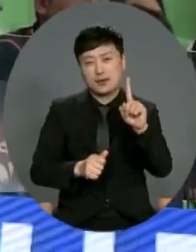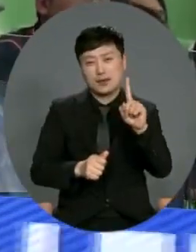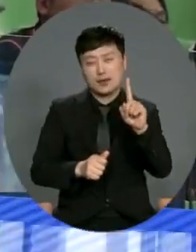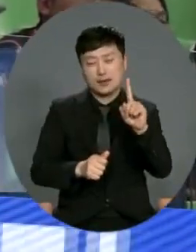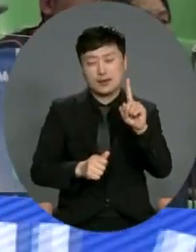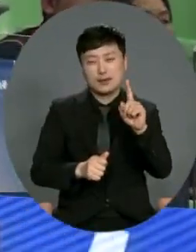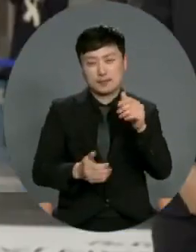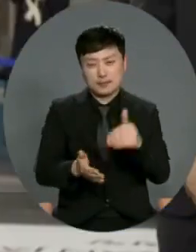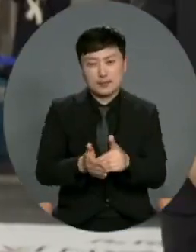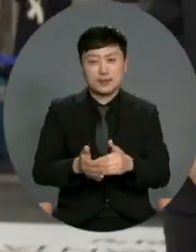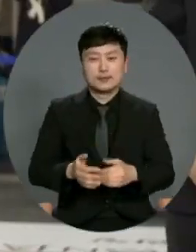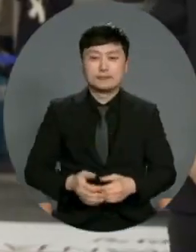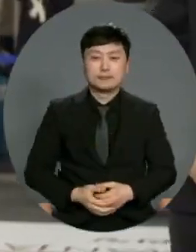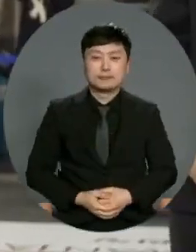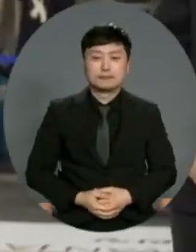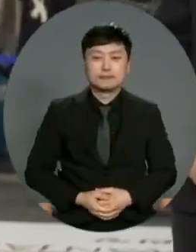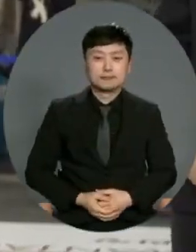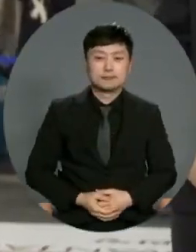끊어낸 가스공사.